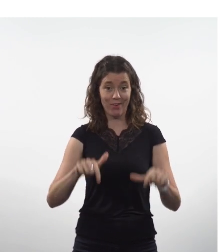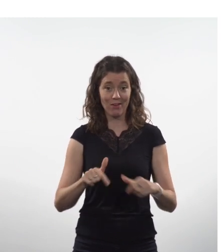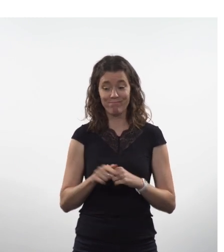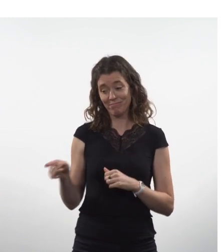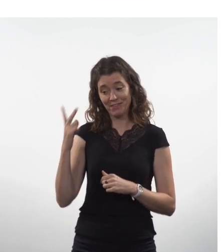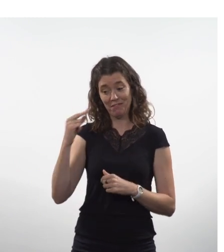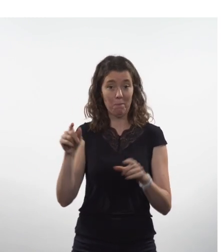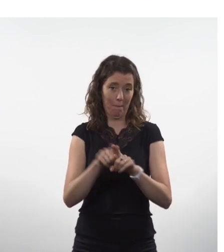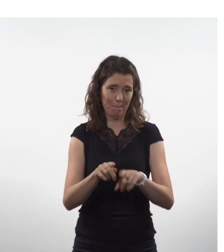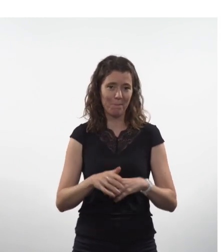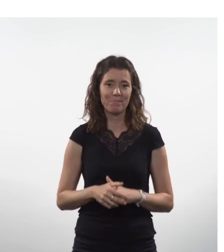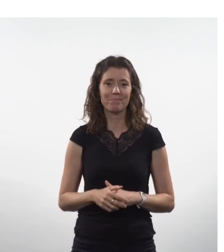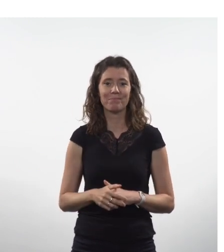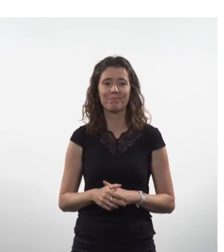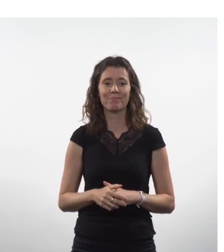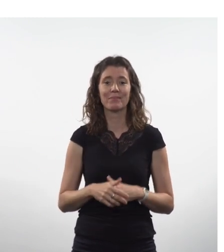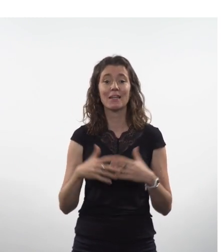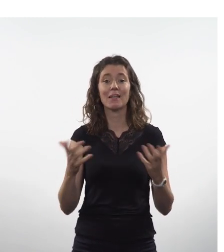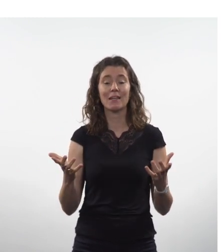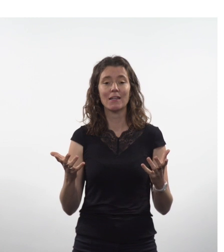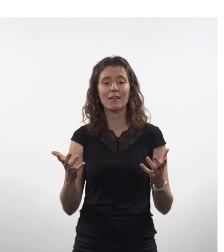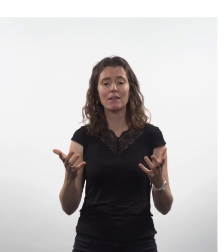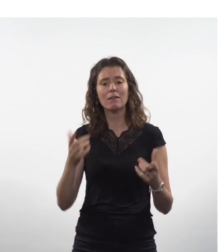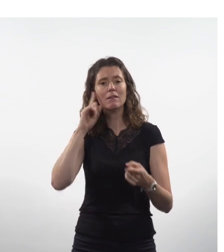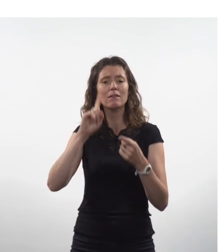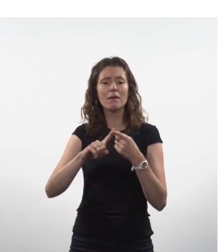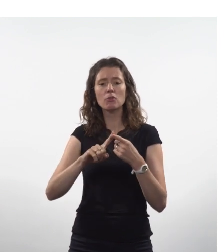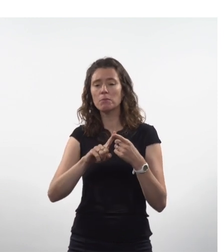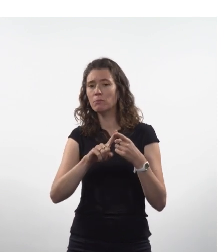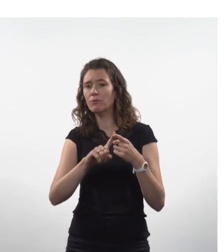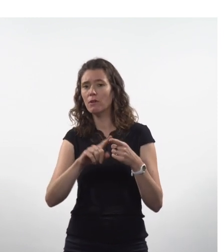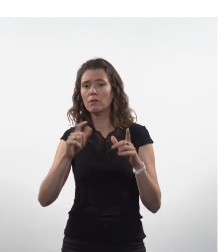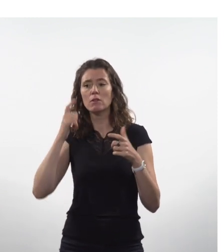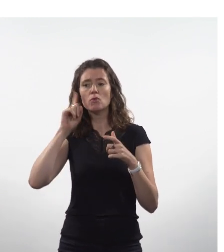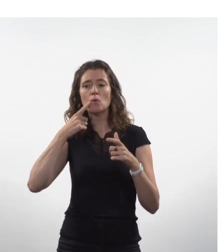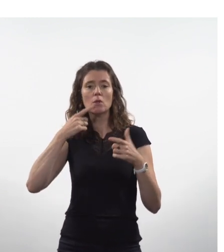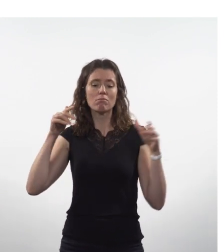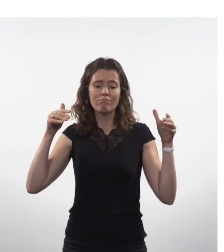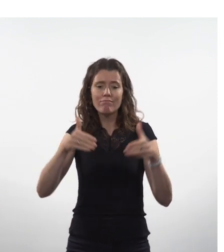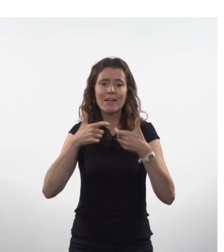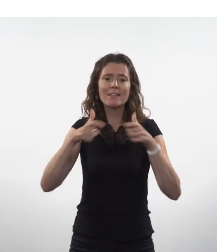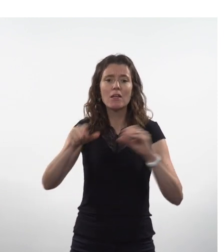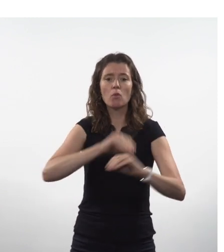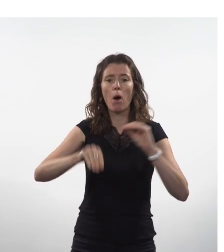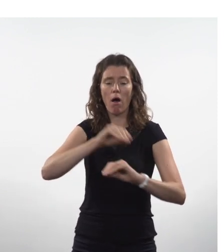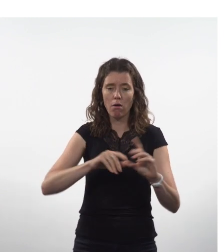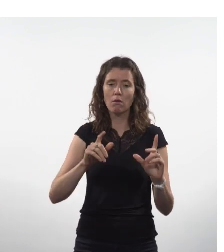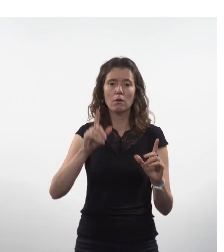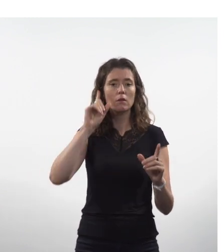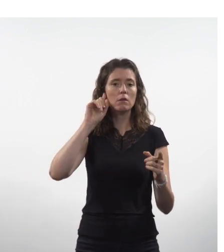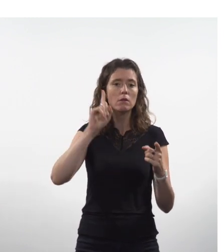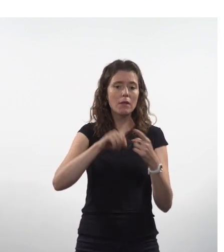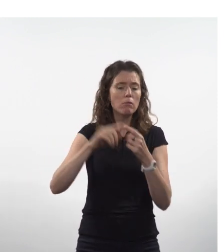le- donc, on va parler accès aux soins des sourds. On va pas parler de la surdité ou de l'audition, mais on va parler